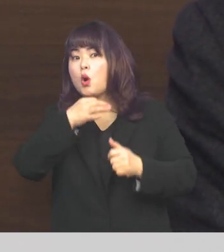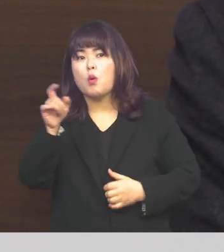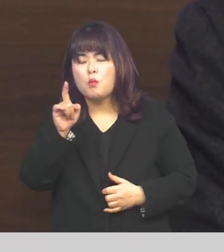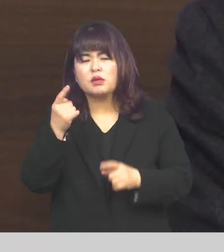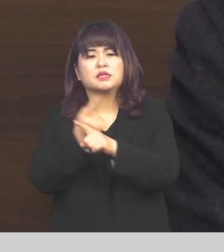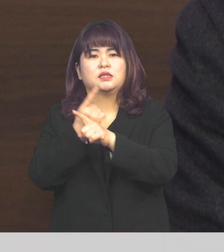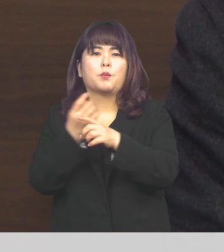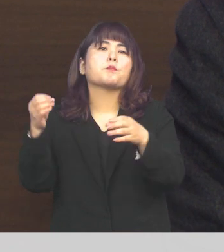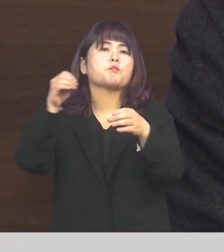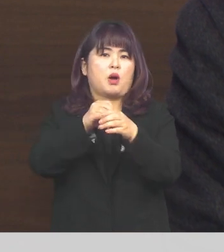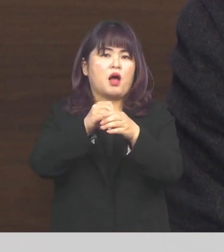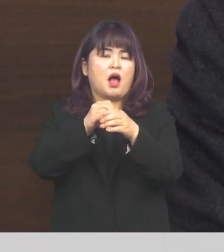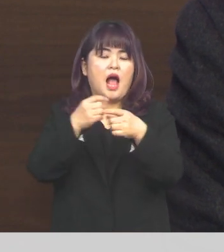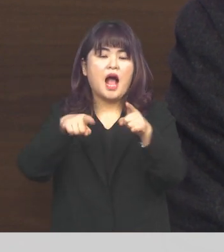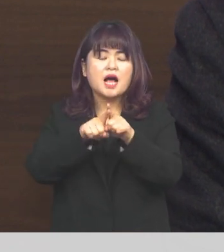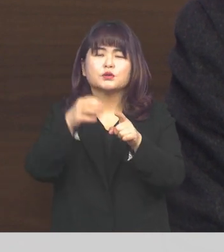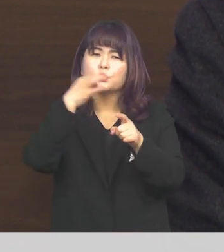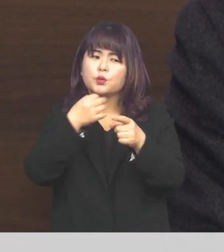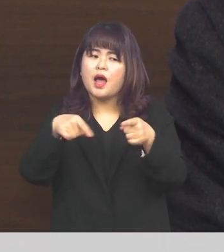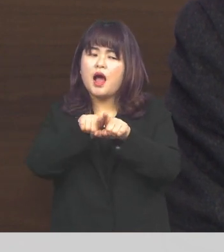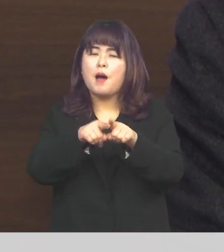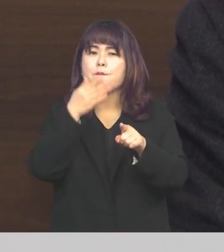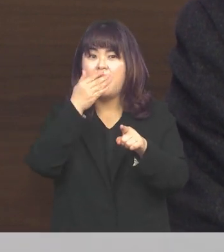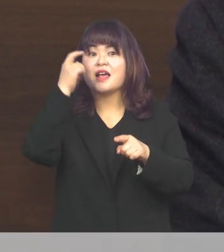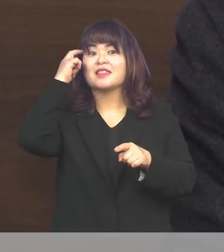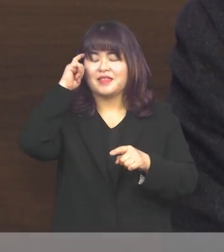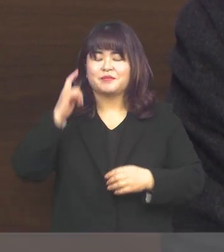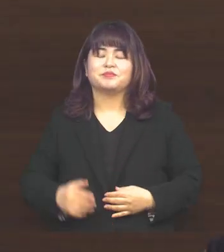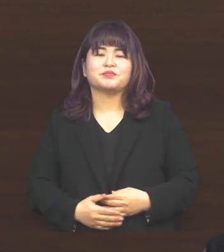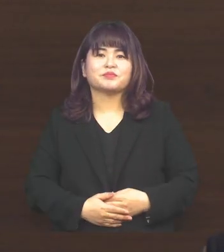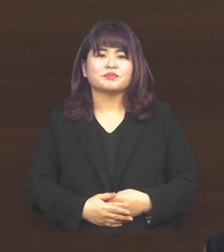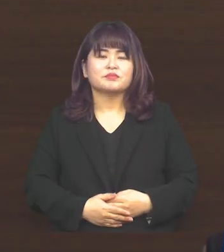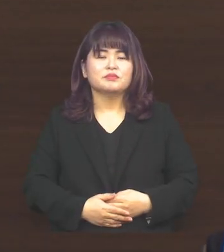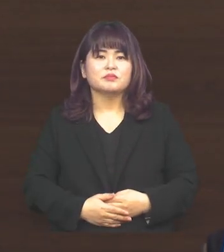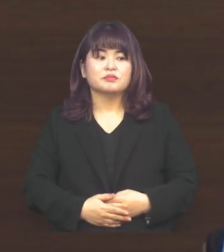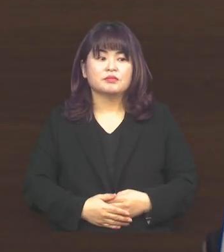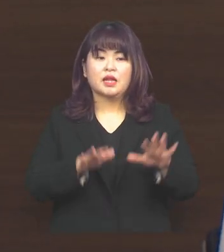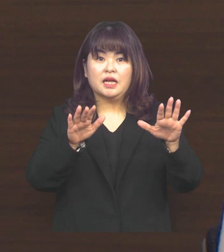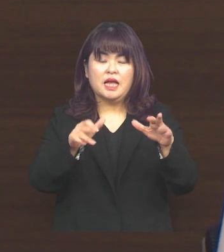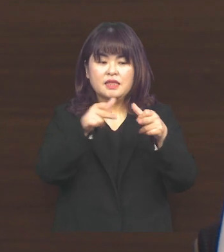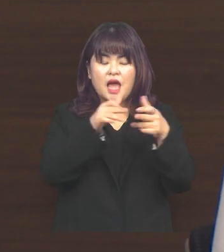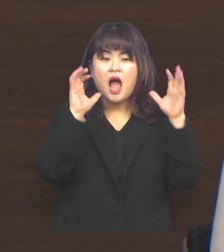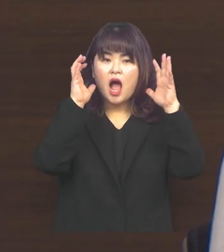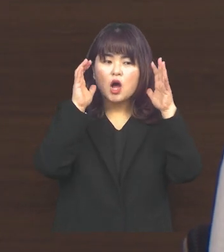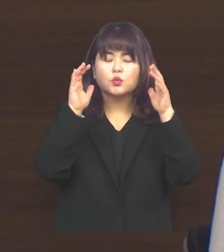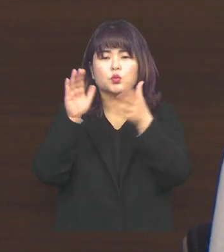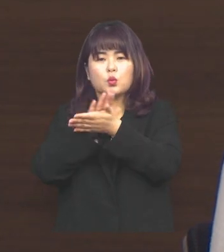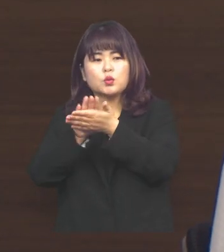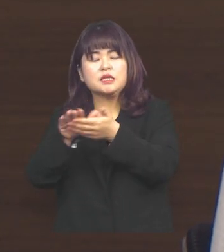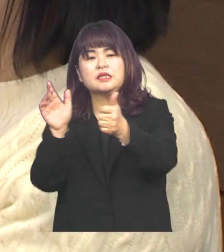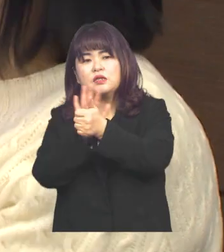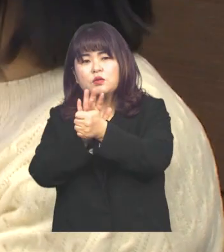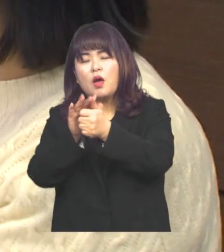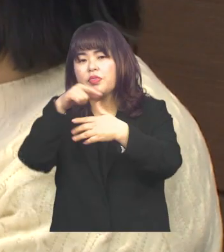치료까지 같이 시너지가 나는 그런 사업이라고 생각합니다. 한편 장애아동 놀이 지원 사업은